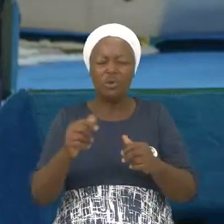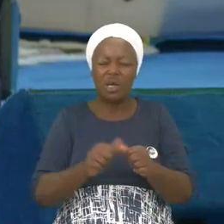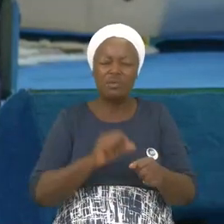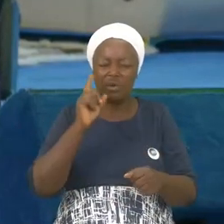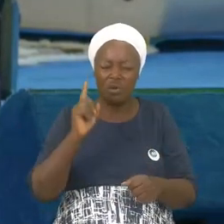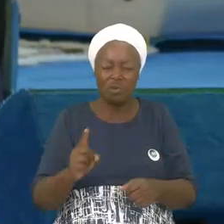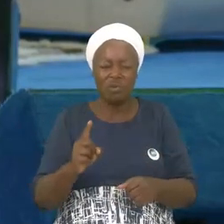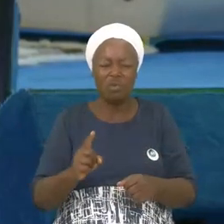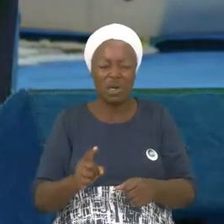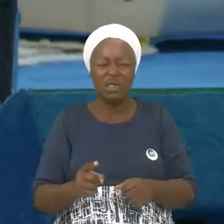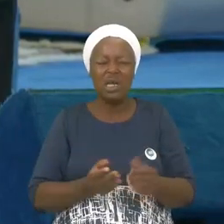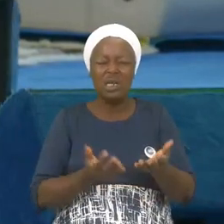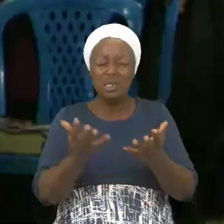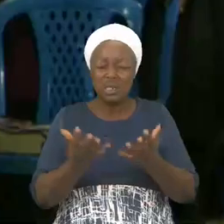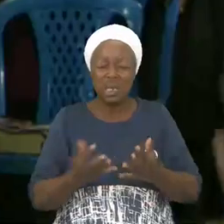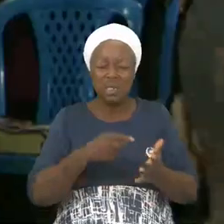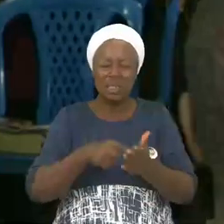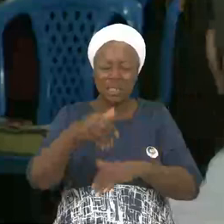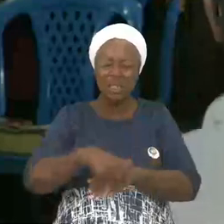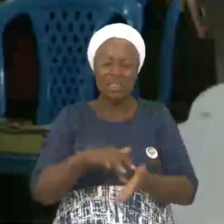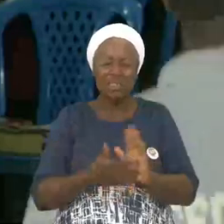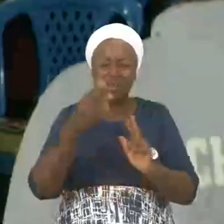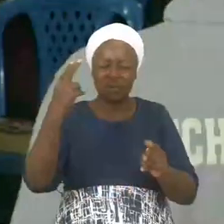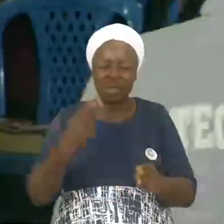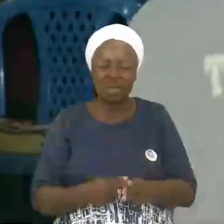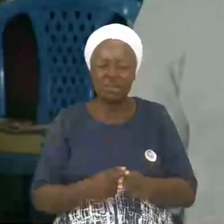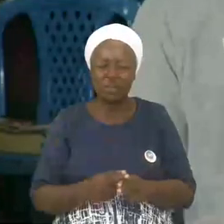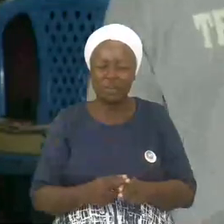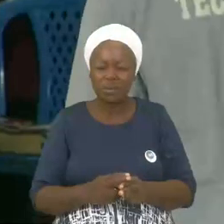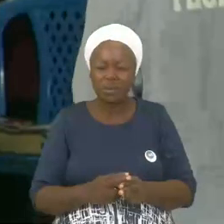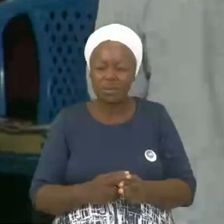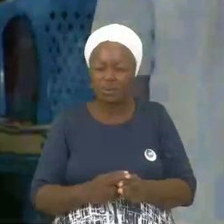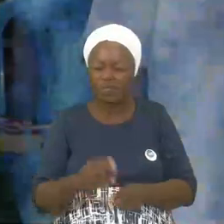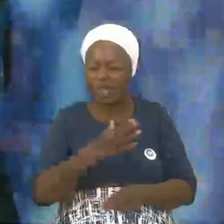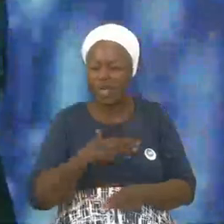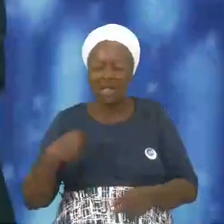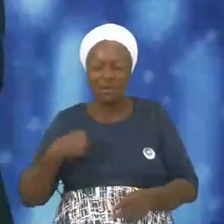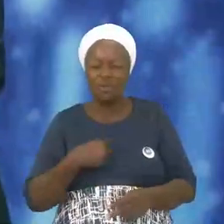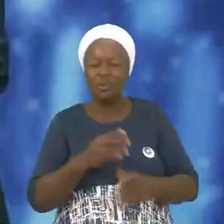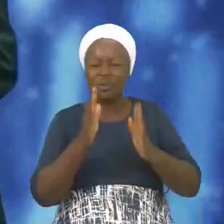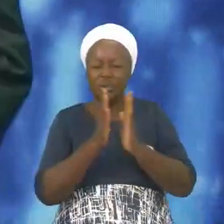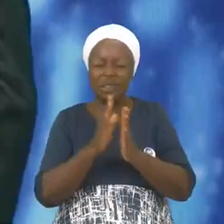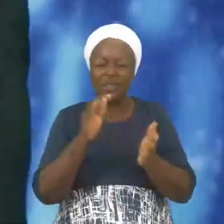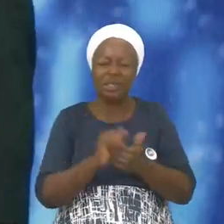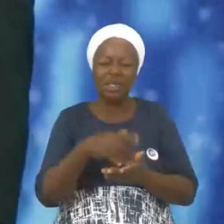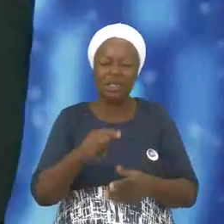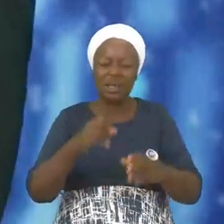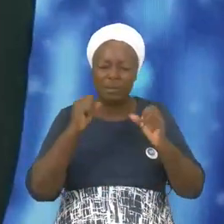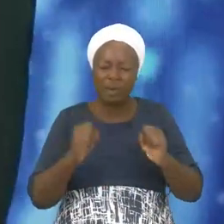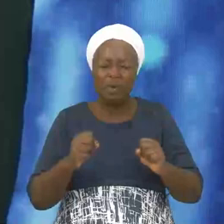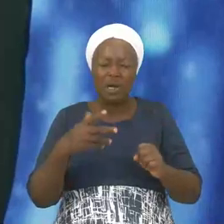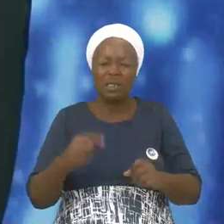miracle de délivrance vienne pour chacun disposer ce soir au nom de Jésus.